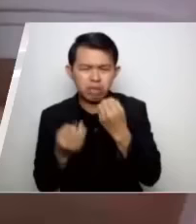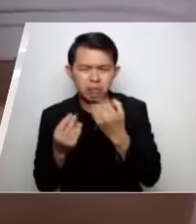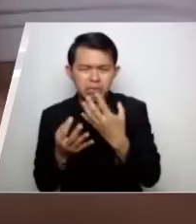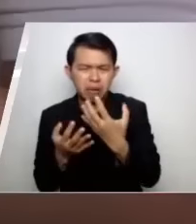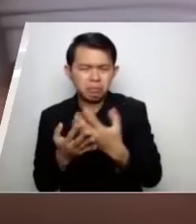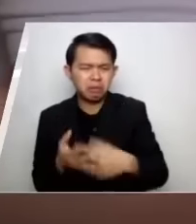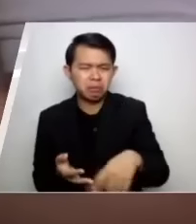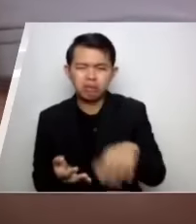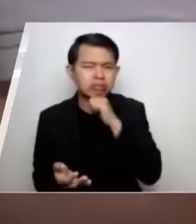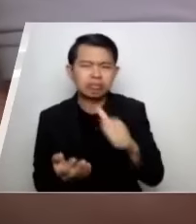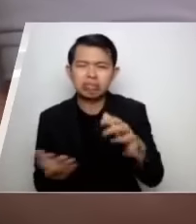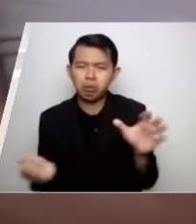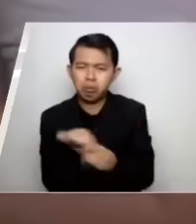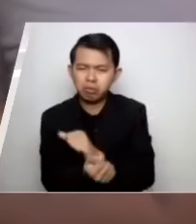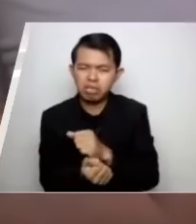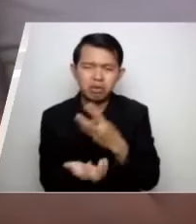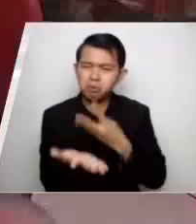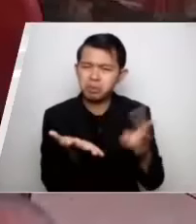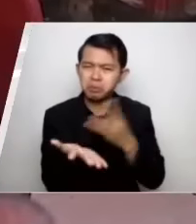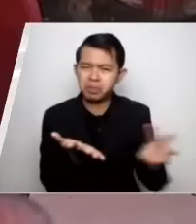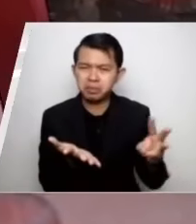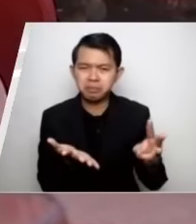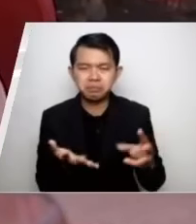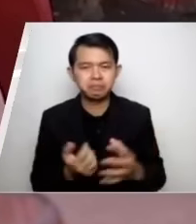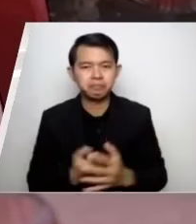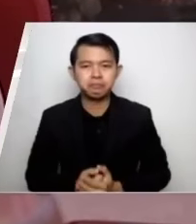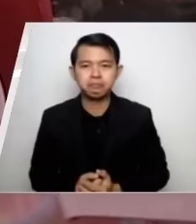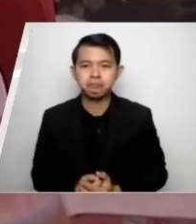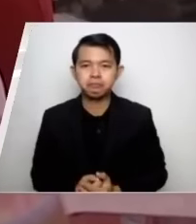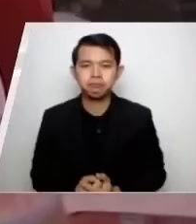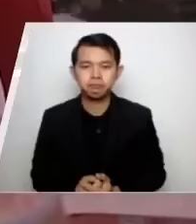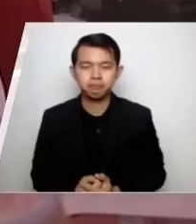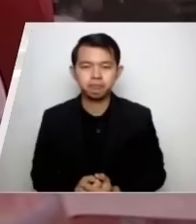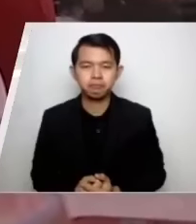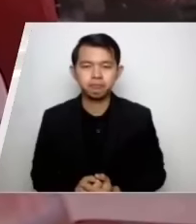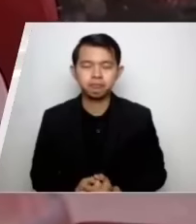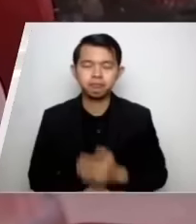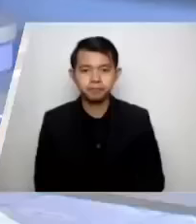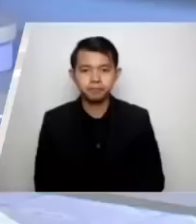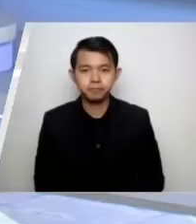pagkain. Para sa GMA Integrated News, Bernadette Reyes ang inyong saksi.